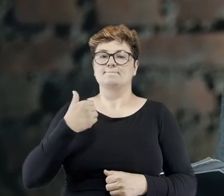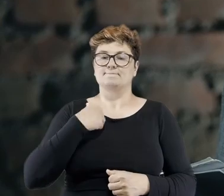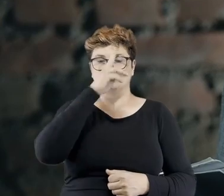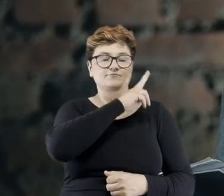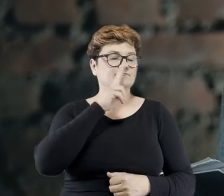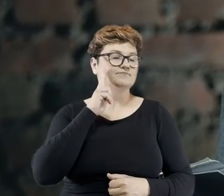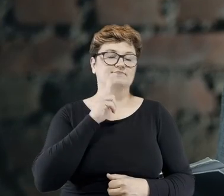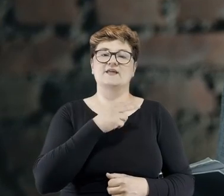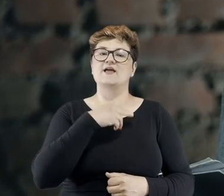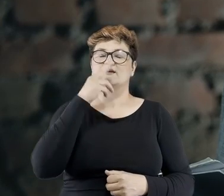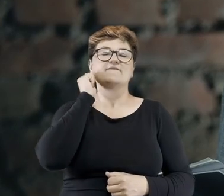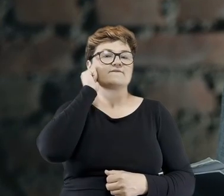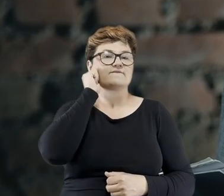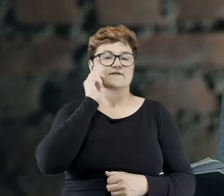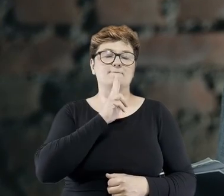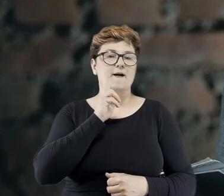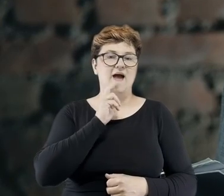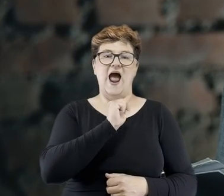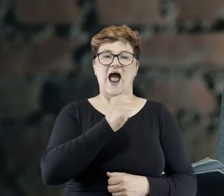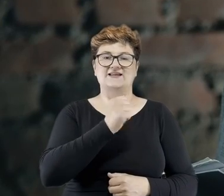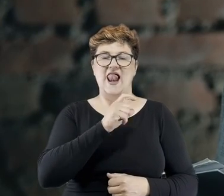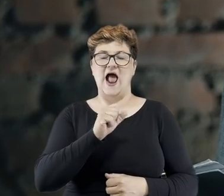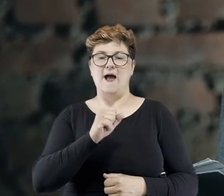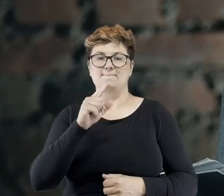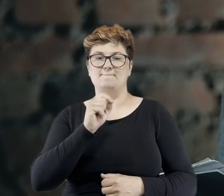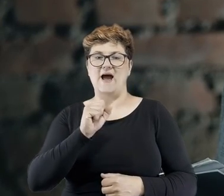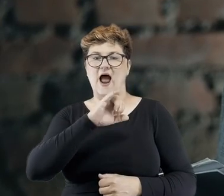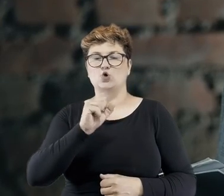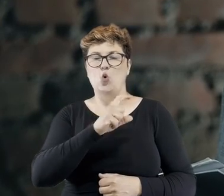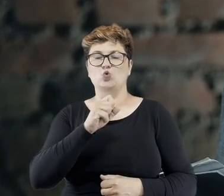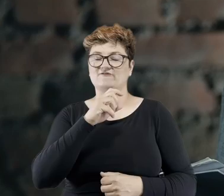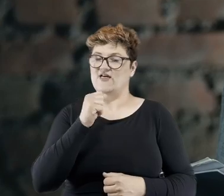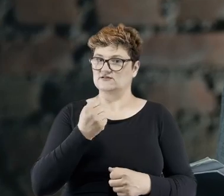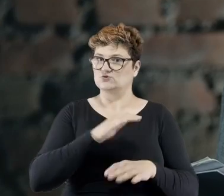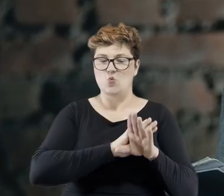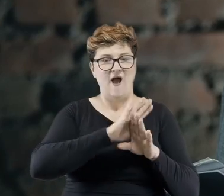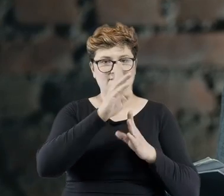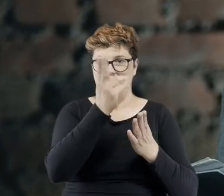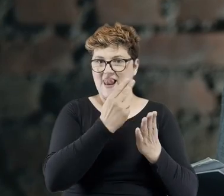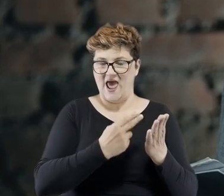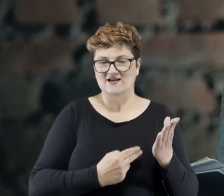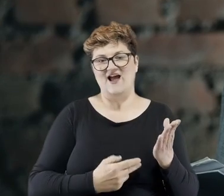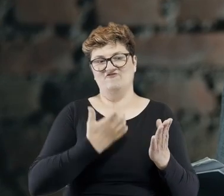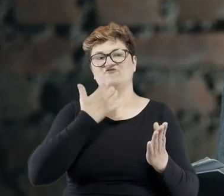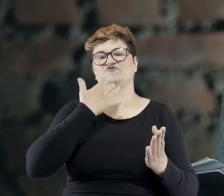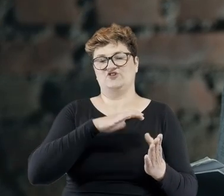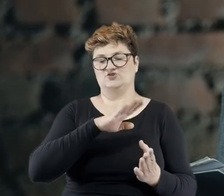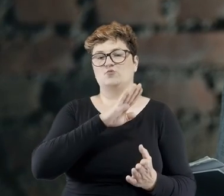córka Anieli Pająkówny, która była znaną malarką, która umarła przedwcześnie,